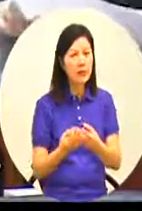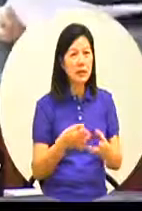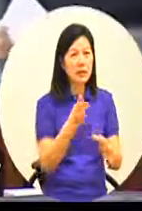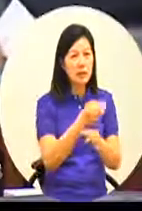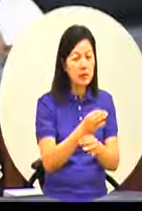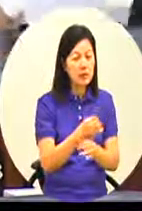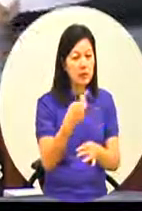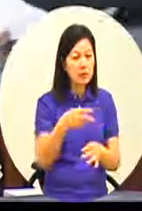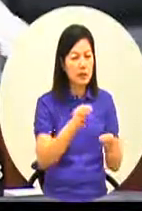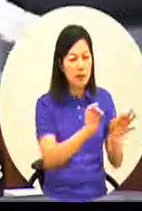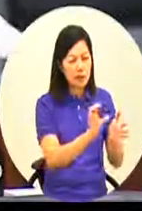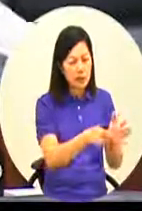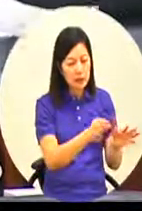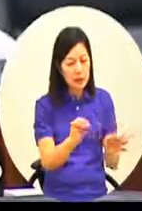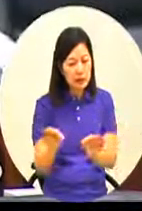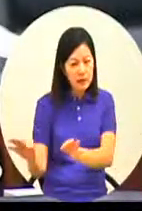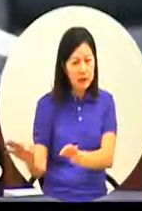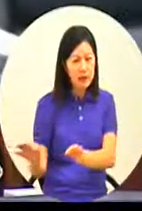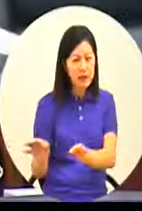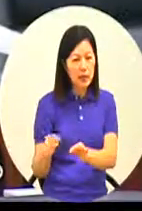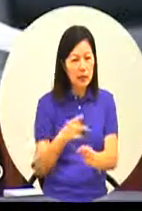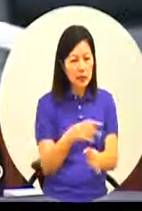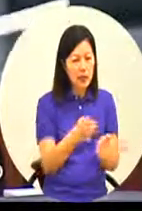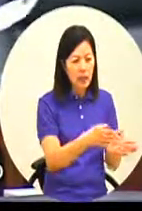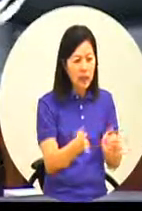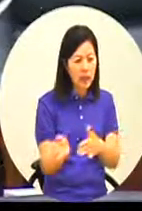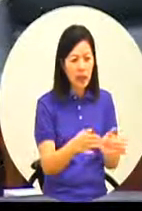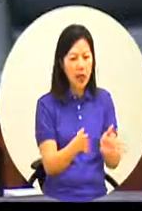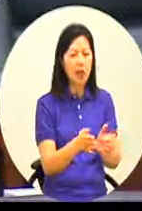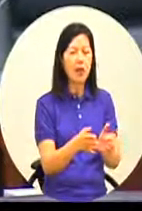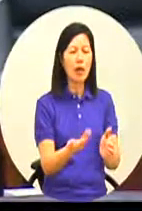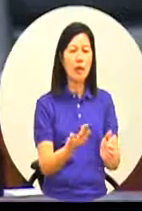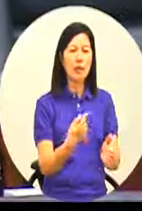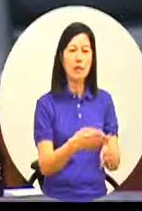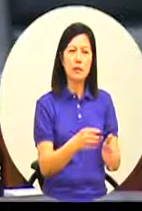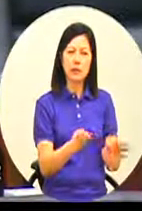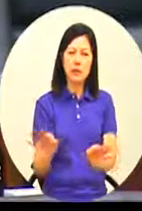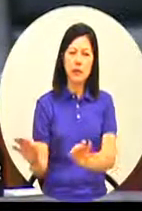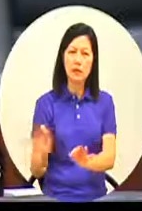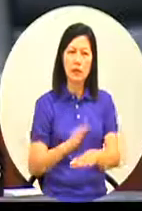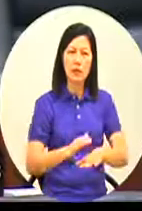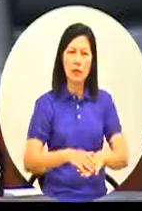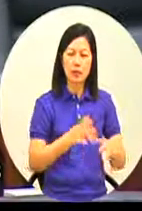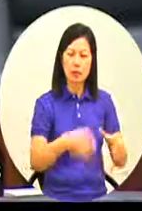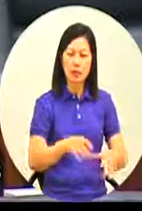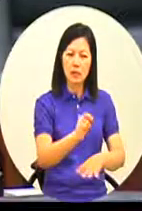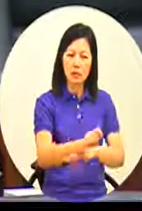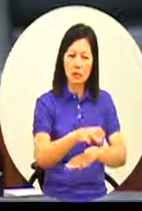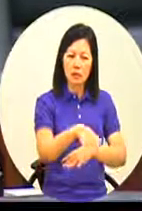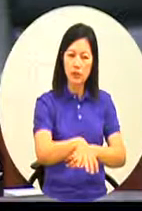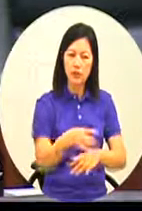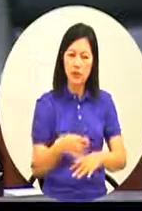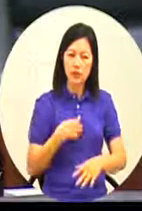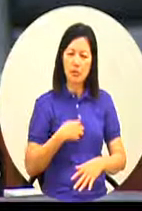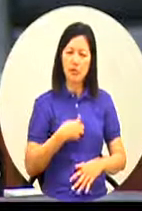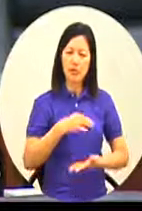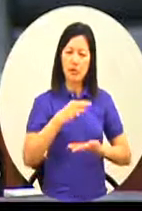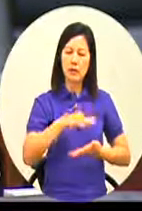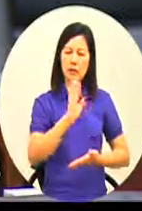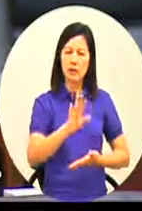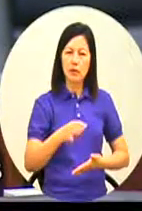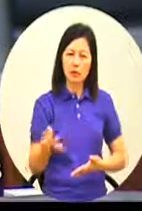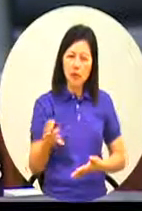间上面又被拖延了，谁又互推皮球的状态，现在要成立这个办公室我实在有点害怕，不是钱的问题，然后钱你们已